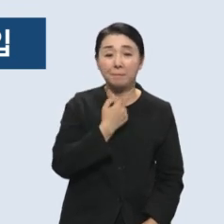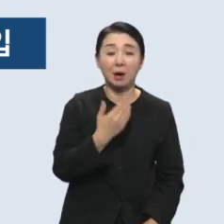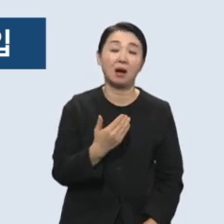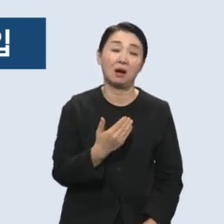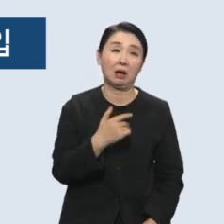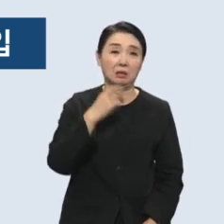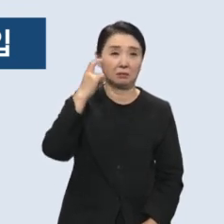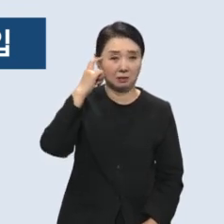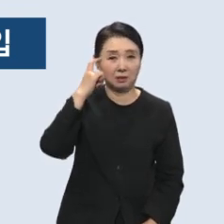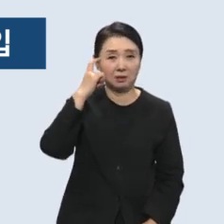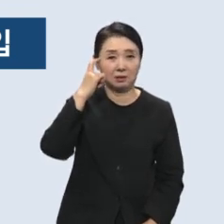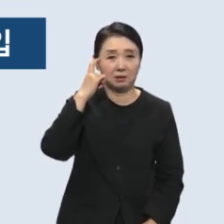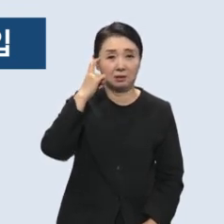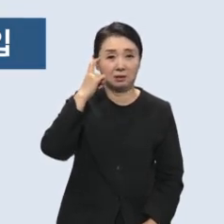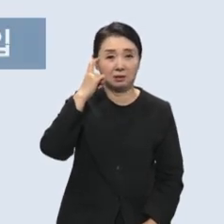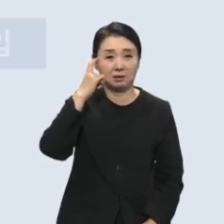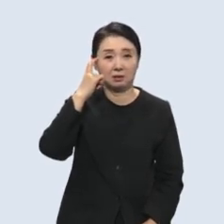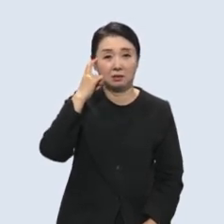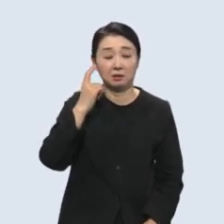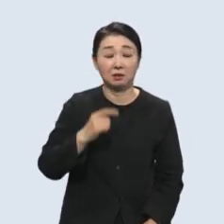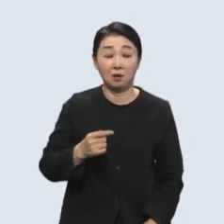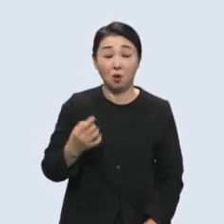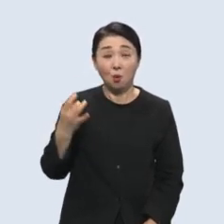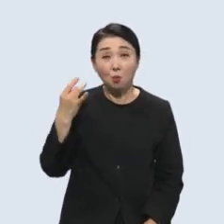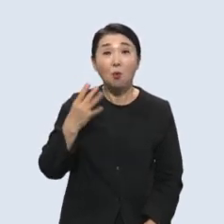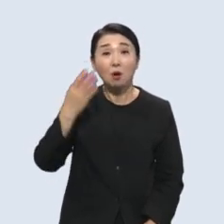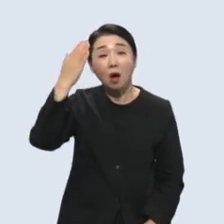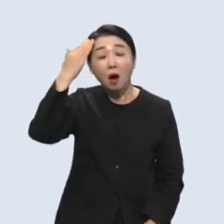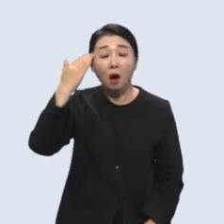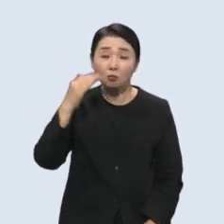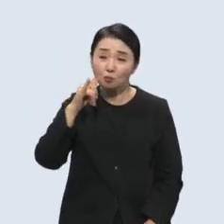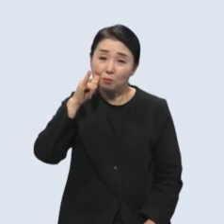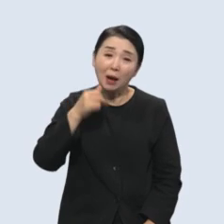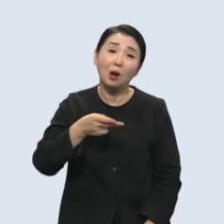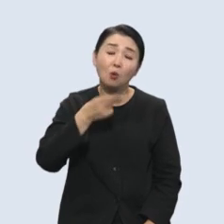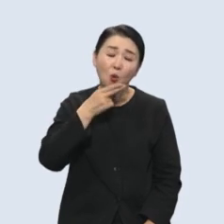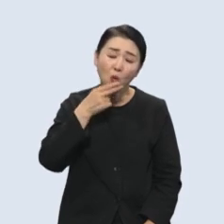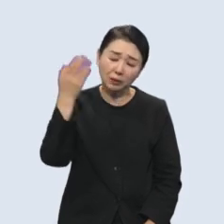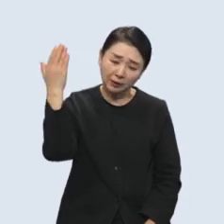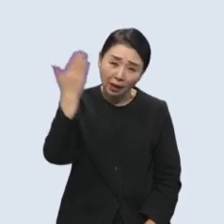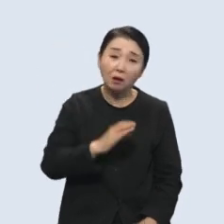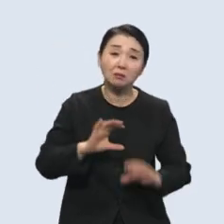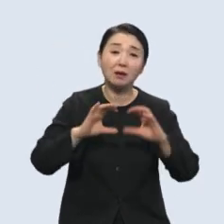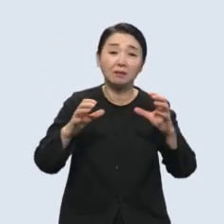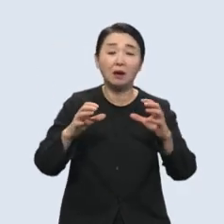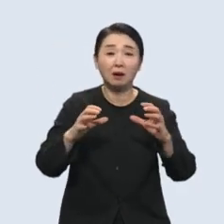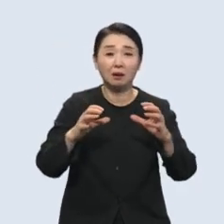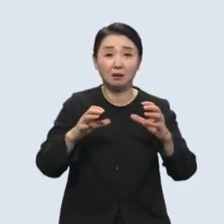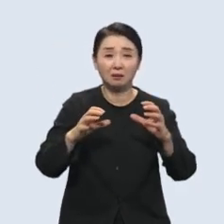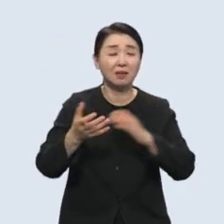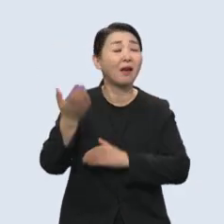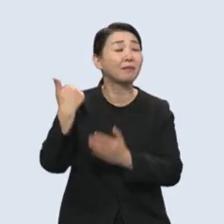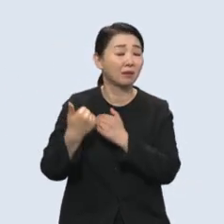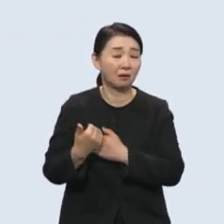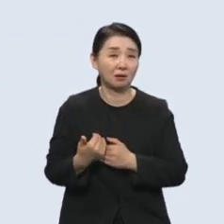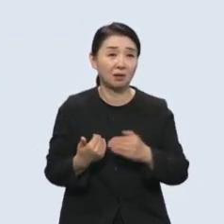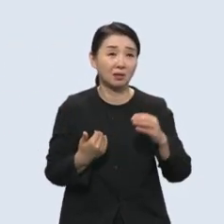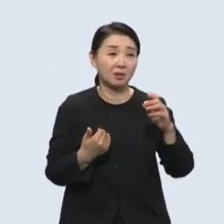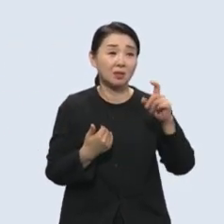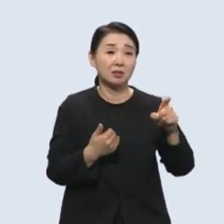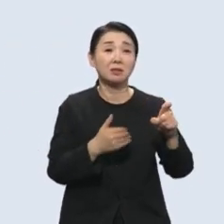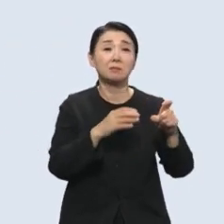있다 이런 판단을 해서 마약 청국이 말이요 그 마 국 옛날 얘기입니다 그 뭐 10만 명당 20명이 넘어선지가